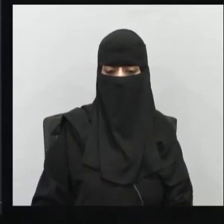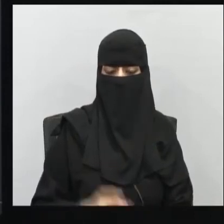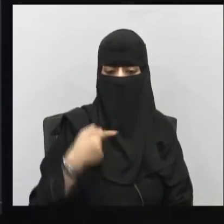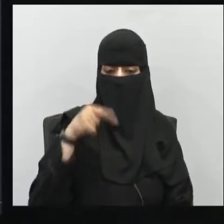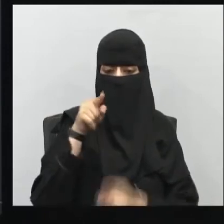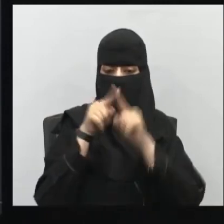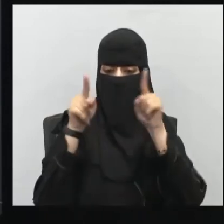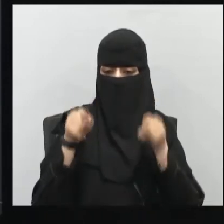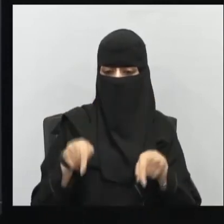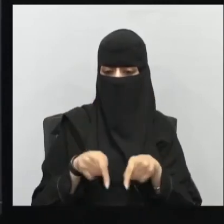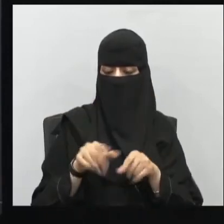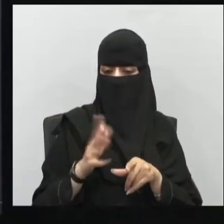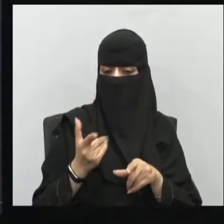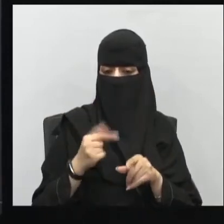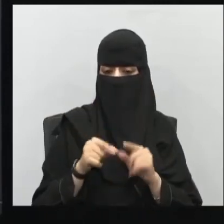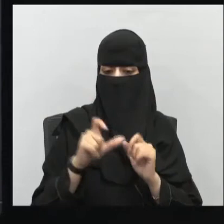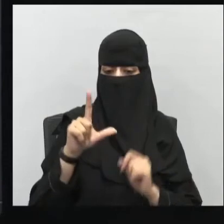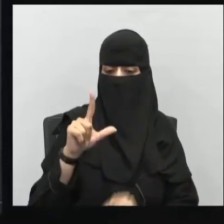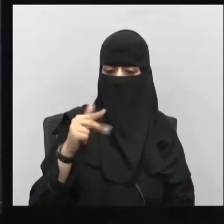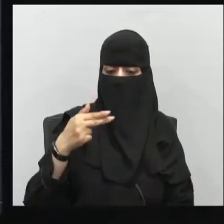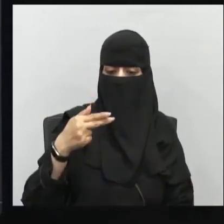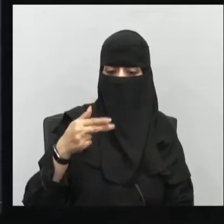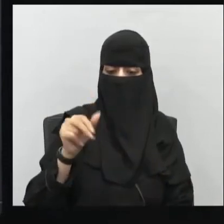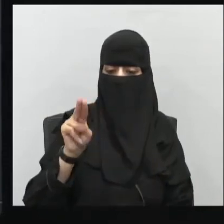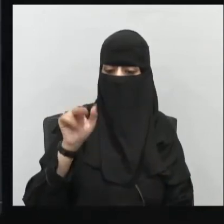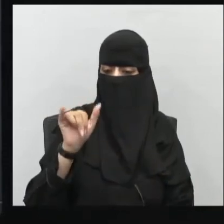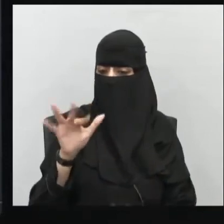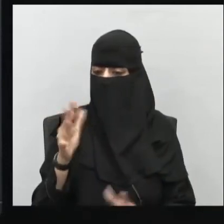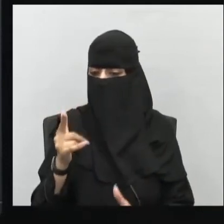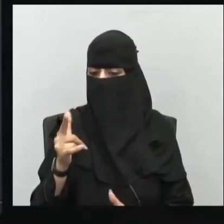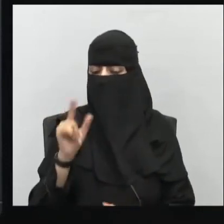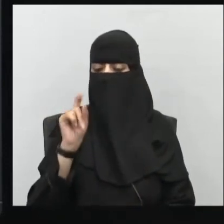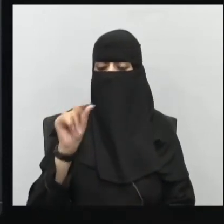هنا يا صغاري غلاف المادة، يا ترى غلاف مادة ماذا؟